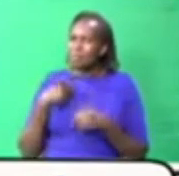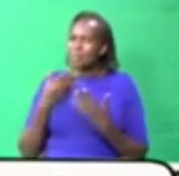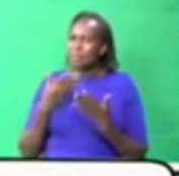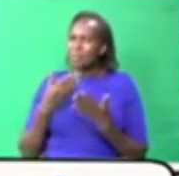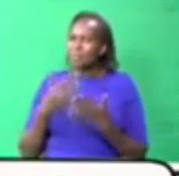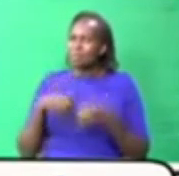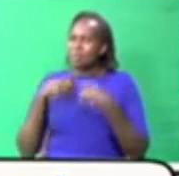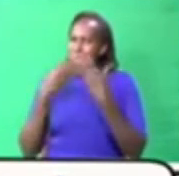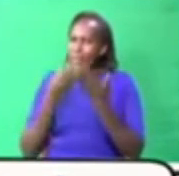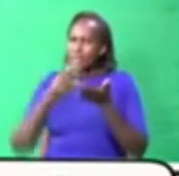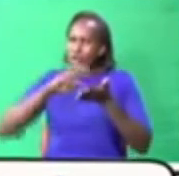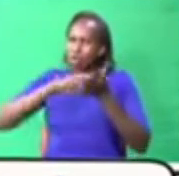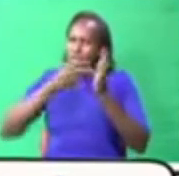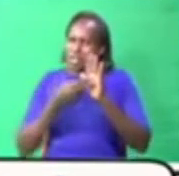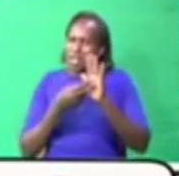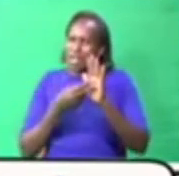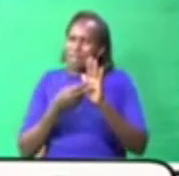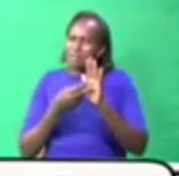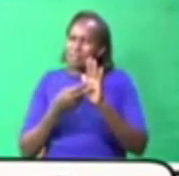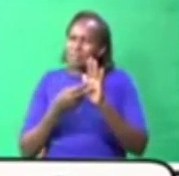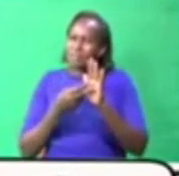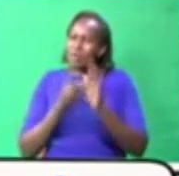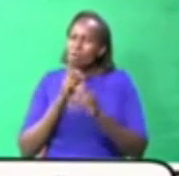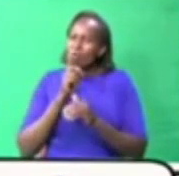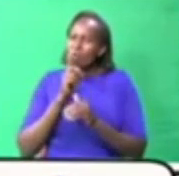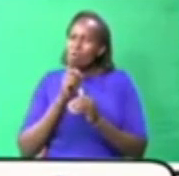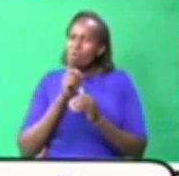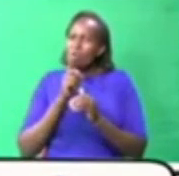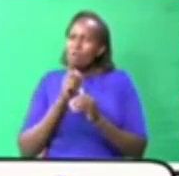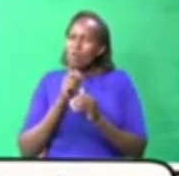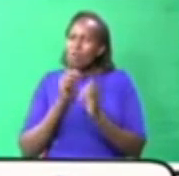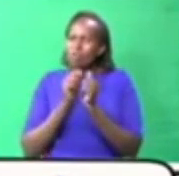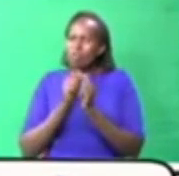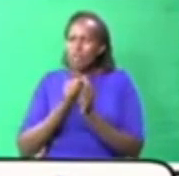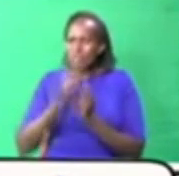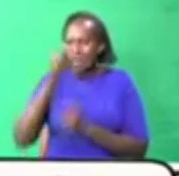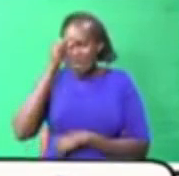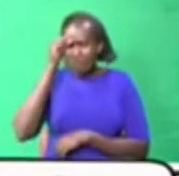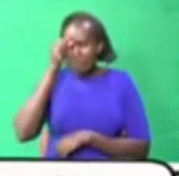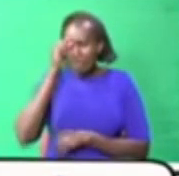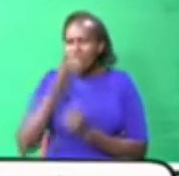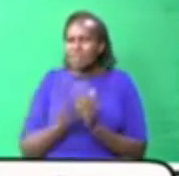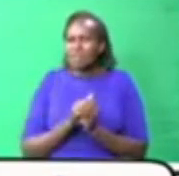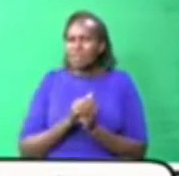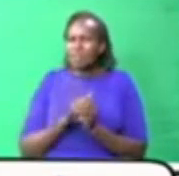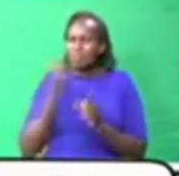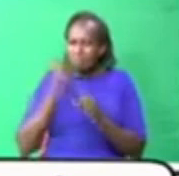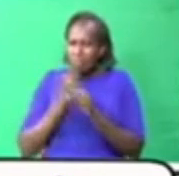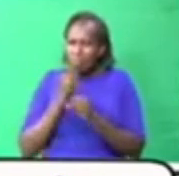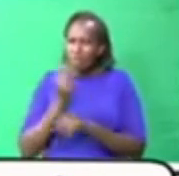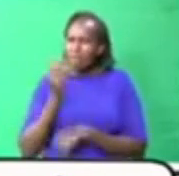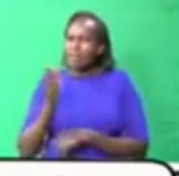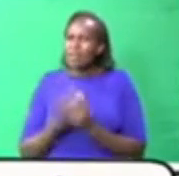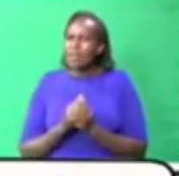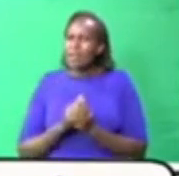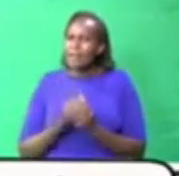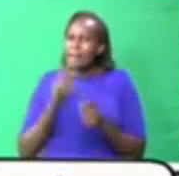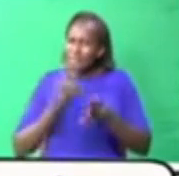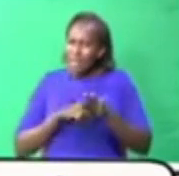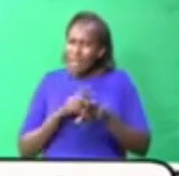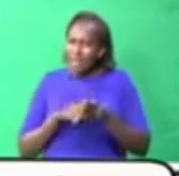nimepatiwa contract fulani, order fulani na serikali, niende tender, nikafanya kazi. Na wakati huo